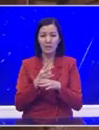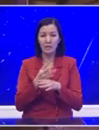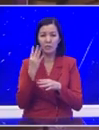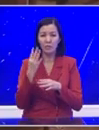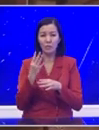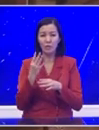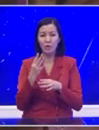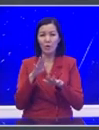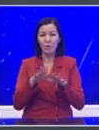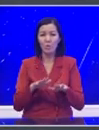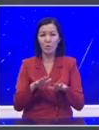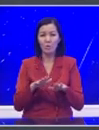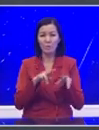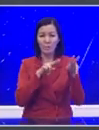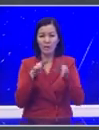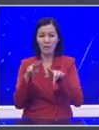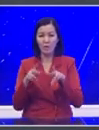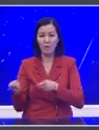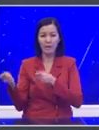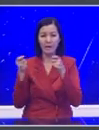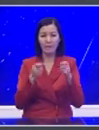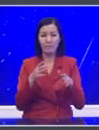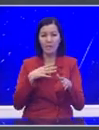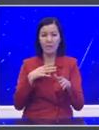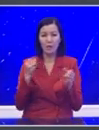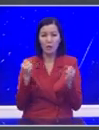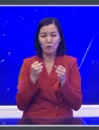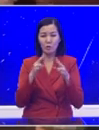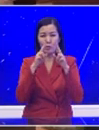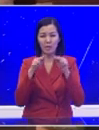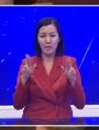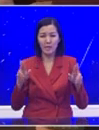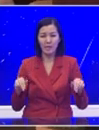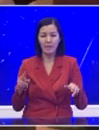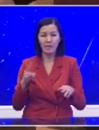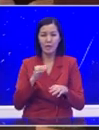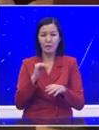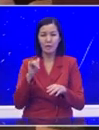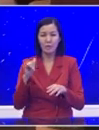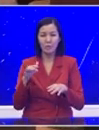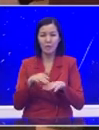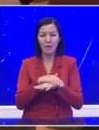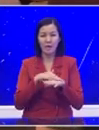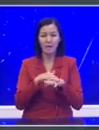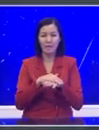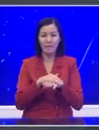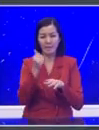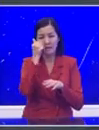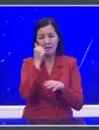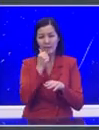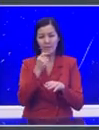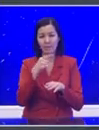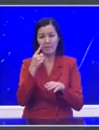бекетке де жеткізді. Ал түннің суығында мынандай палаткада отырған жұмысшылар жетісулық азаматтарға ризашылықтарын білдіріп,